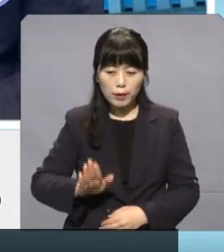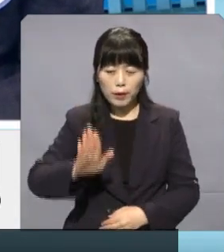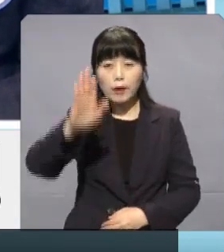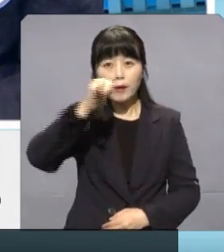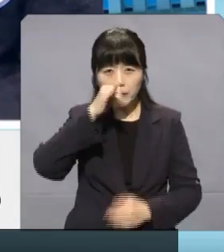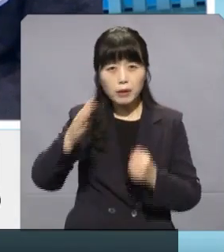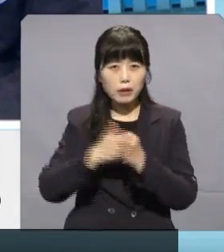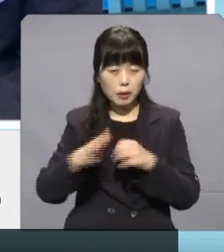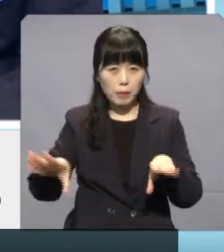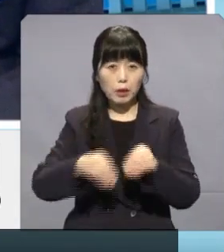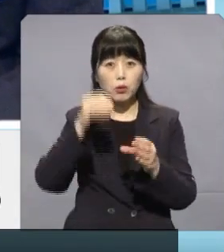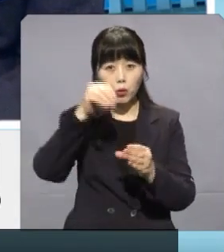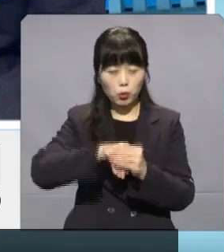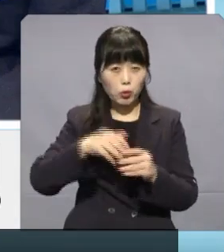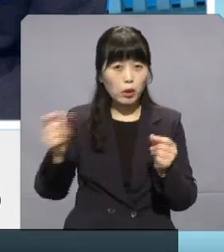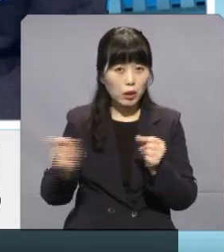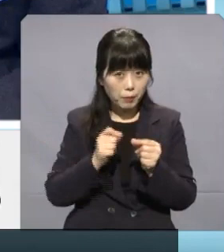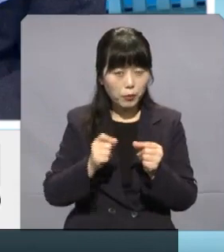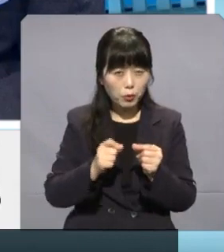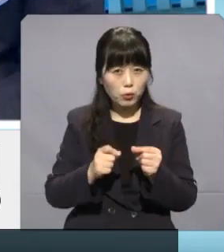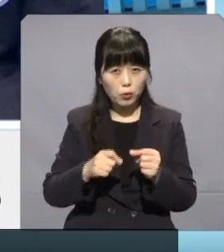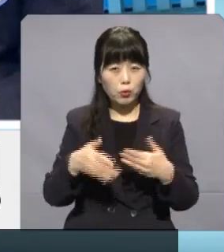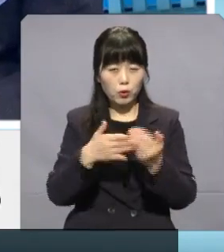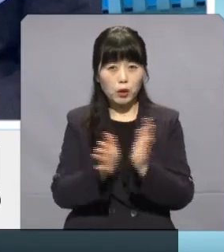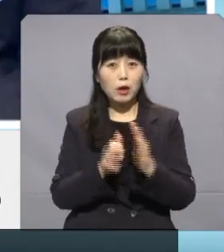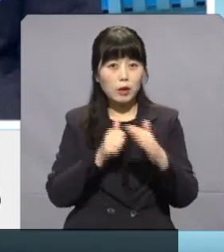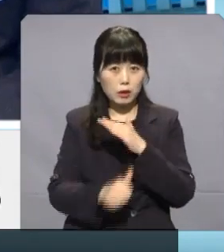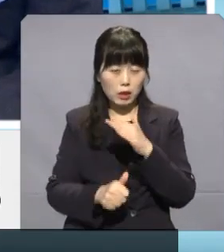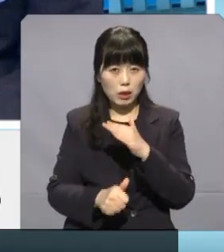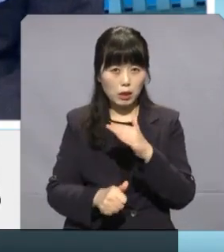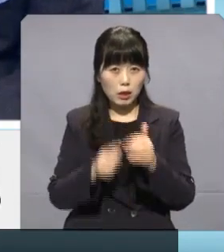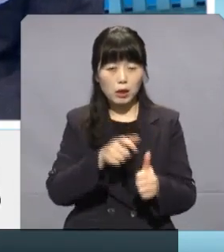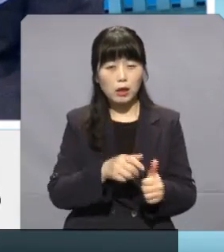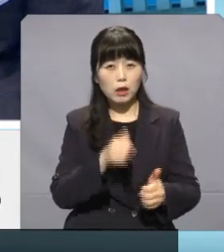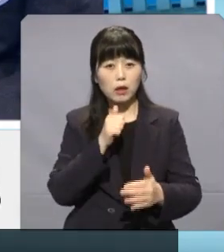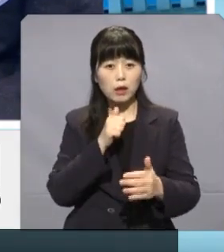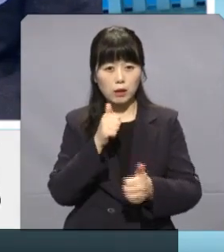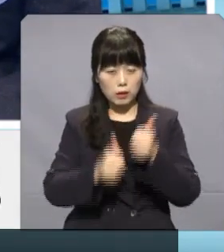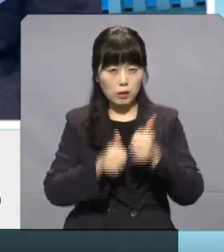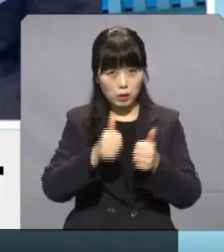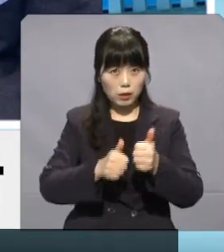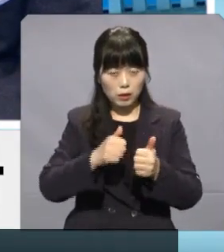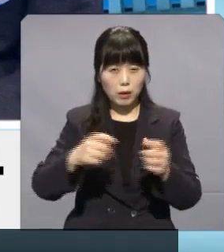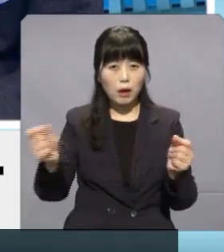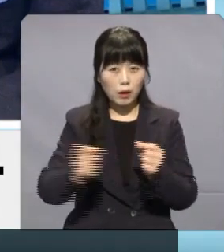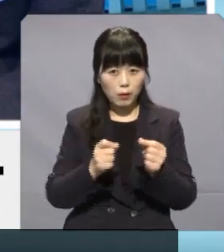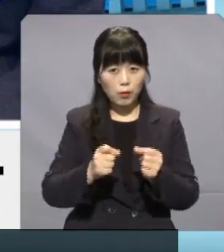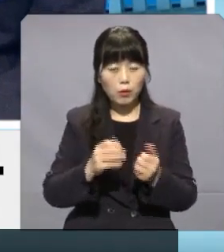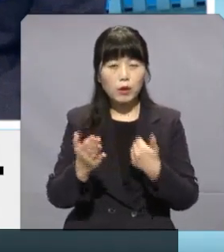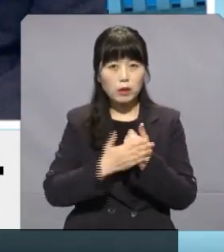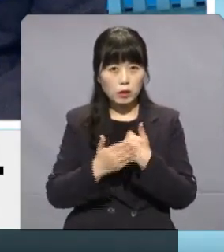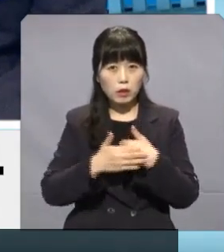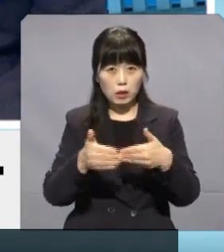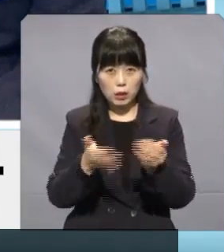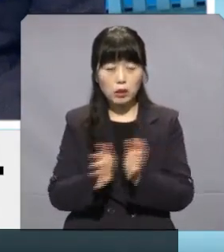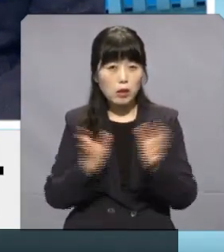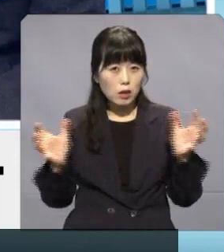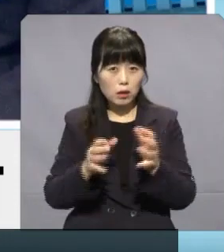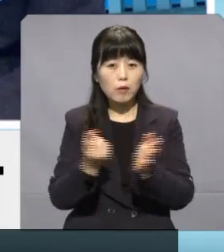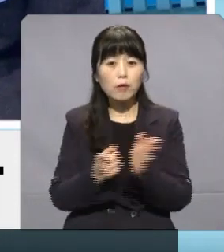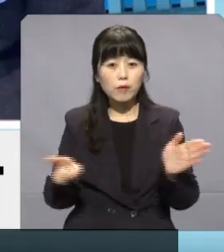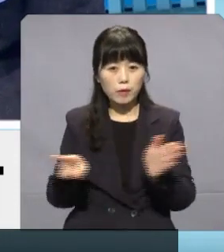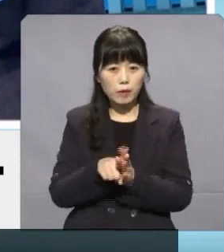들어가면서 총선을 앞두고 특히 전당대회를 앞두고 지층 결집을 위한 왜냐하면 이제 소위